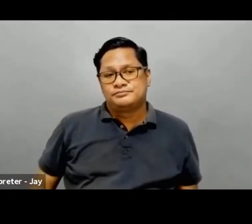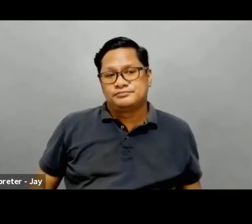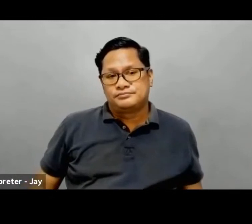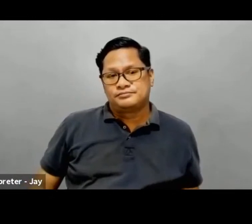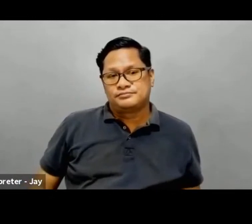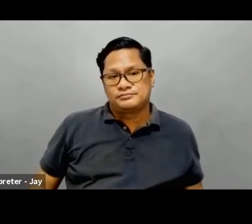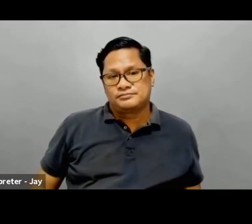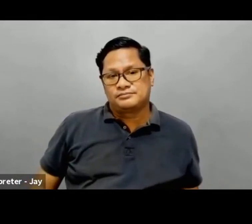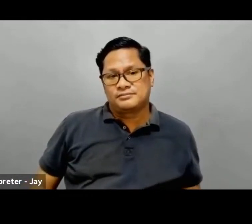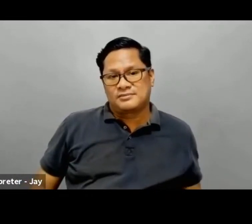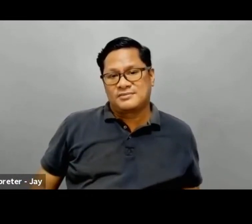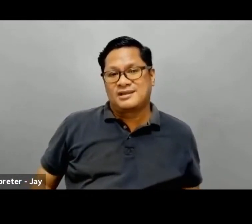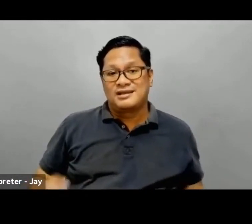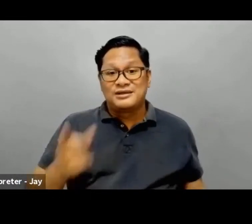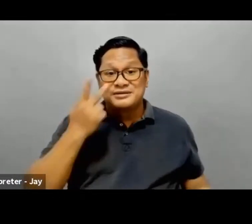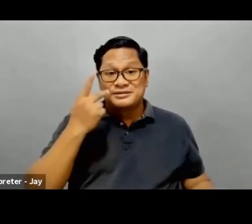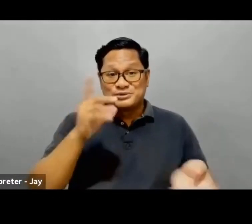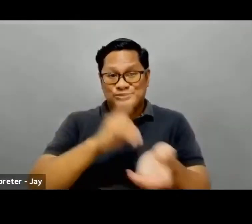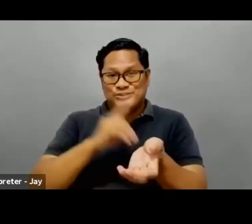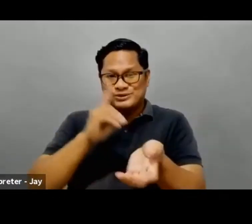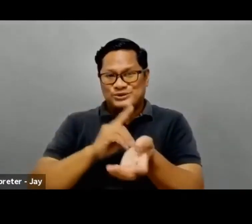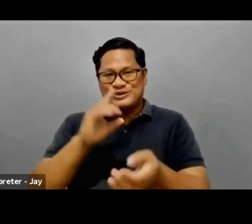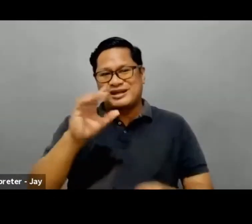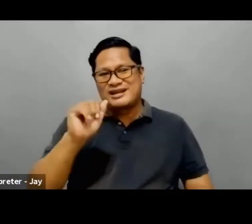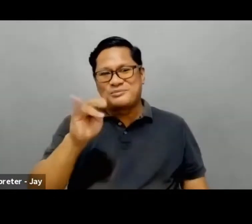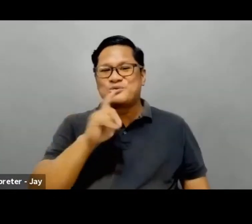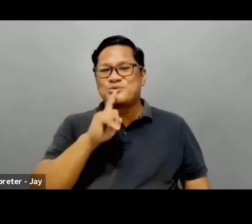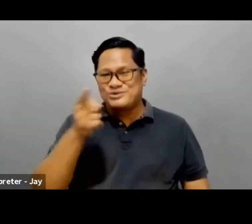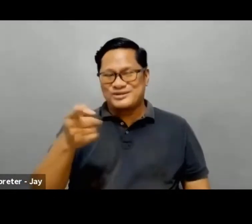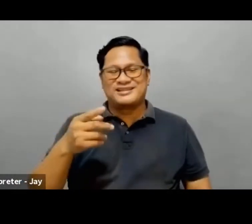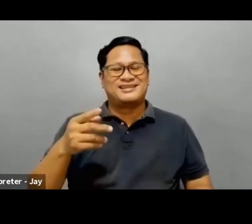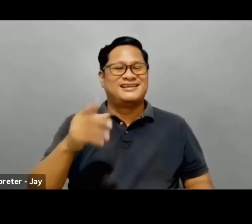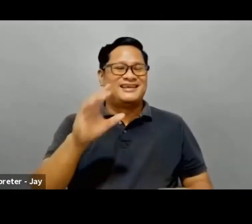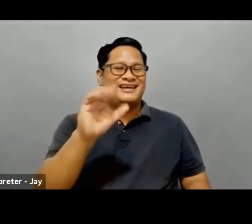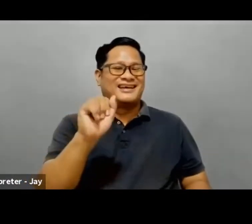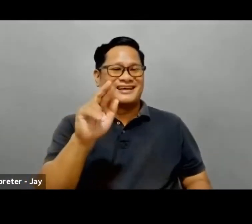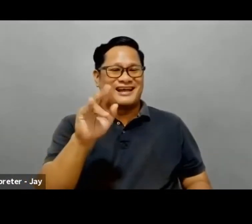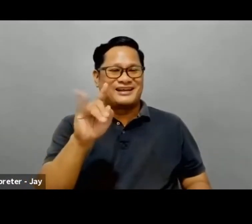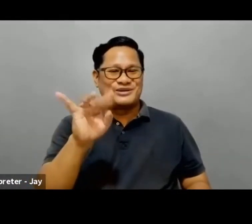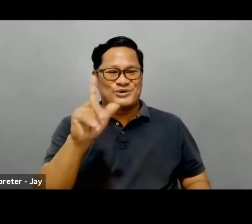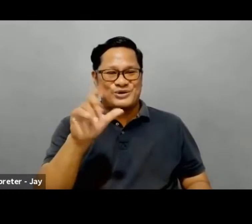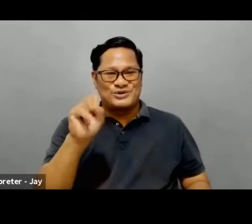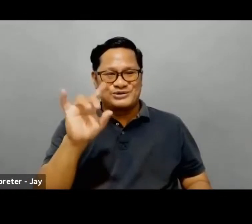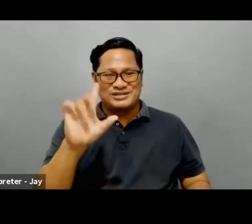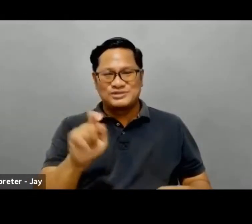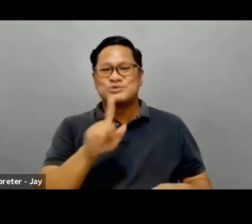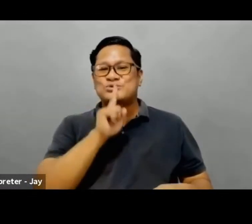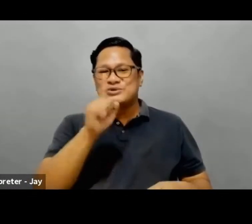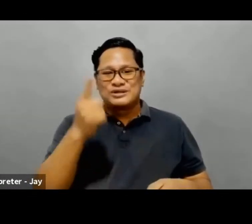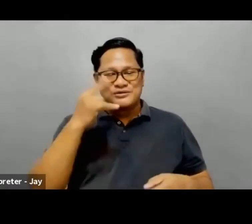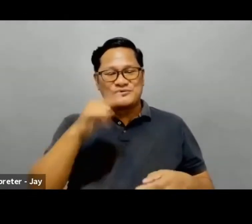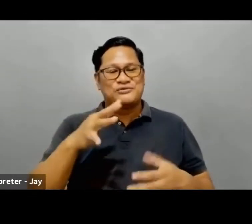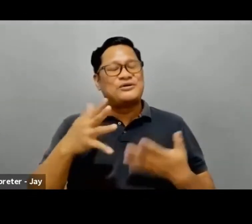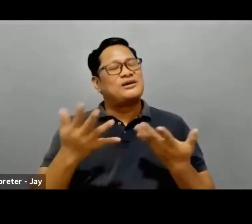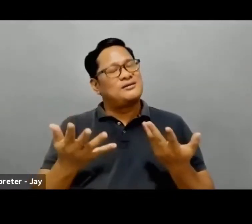kay Dr. Cabral kasi cardiologist siya, no? And there were questions about the blood clots